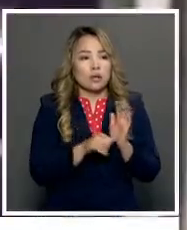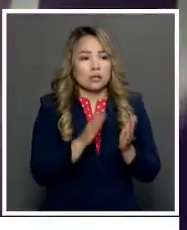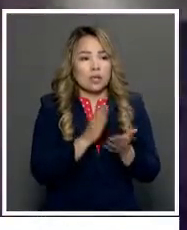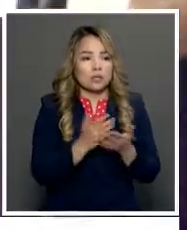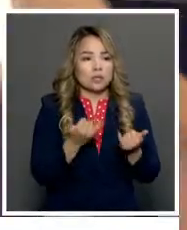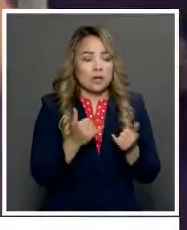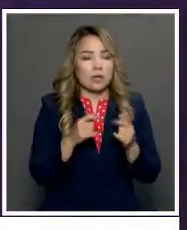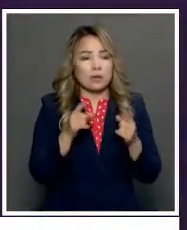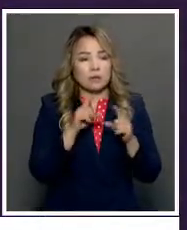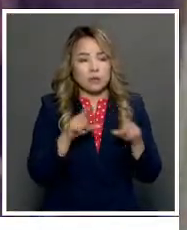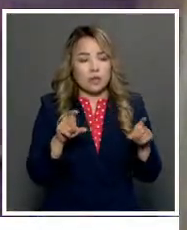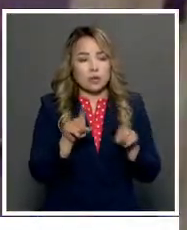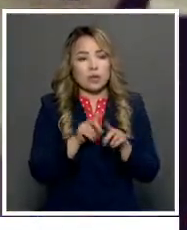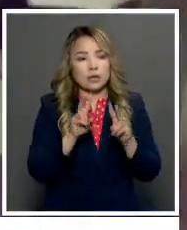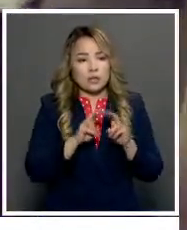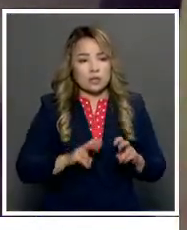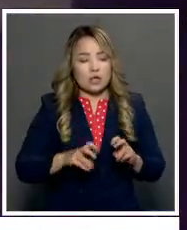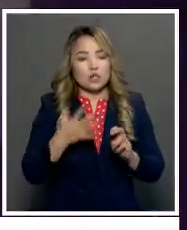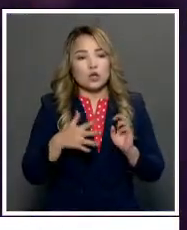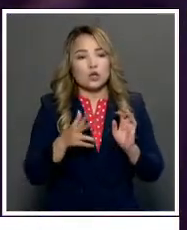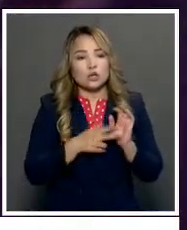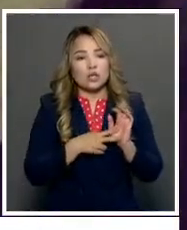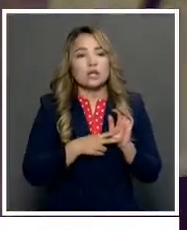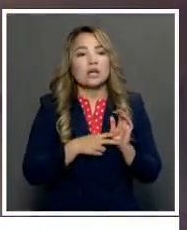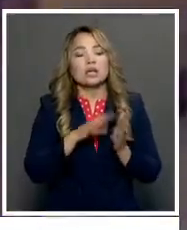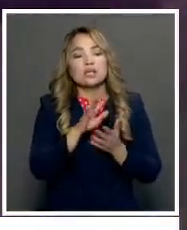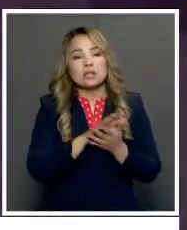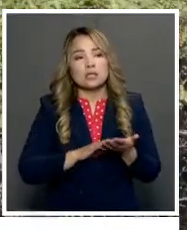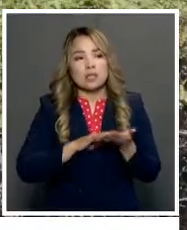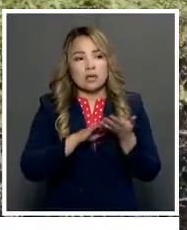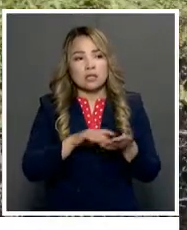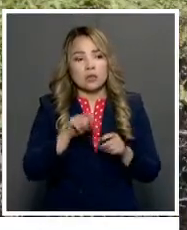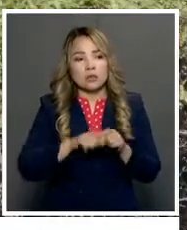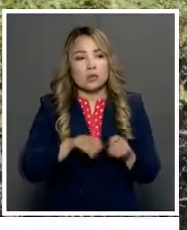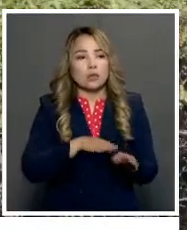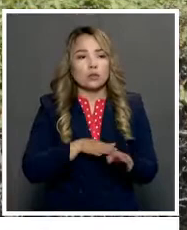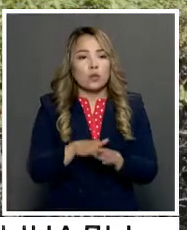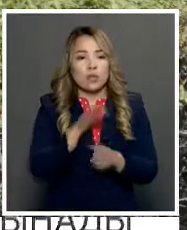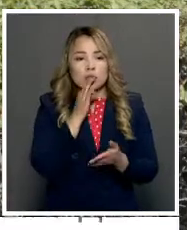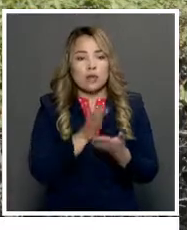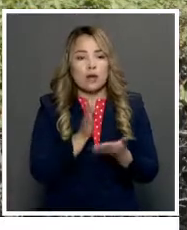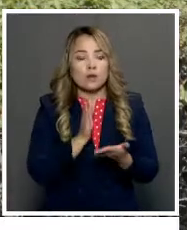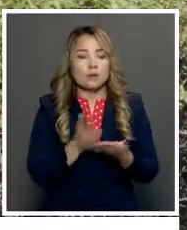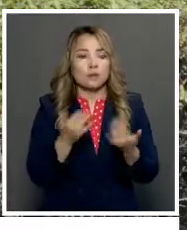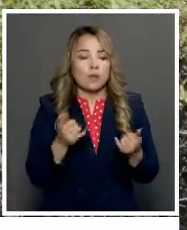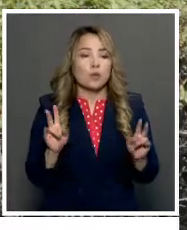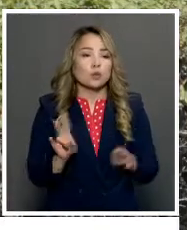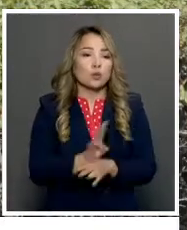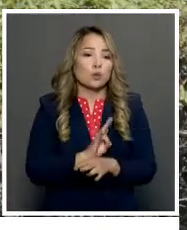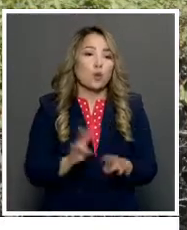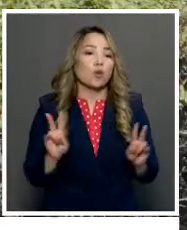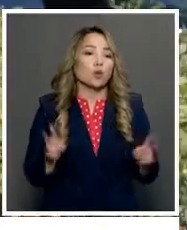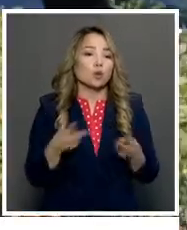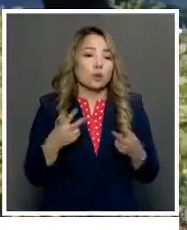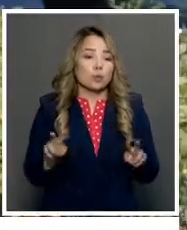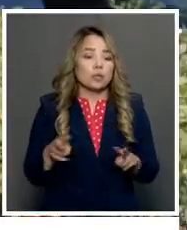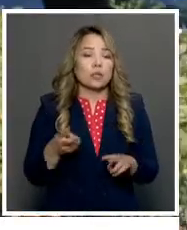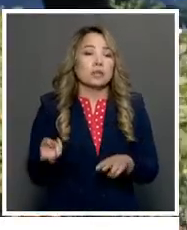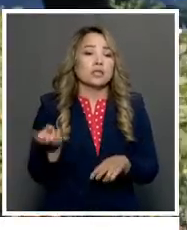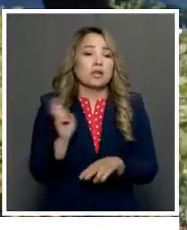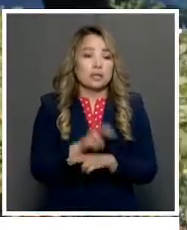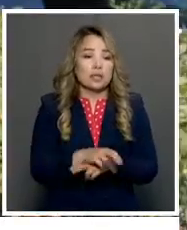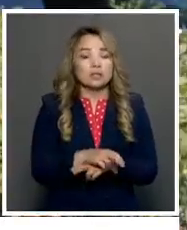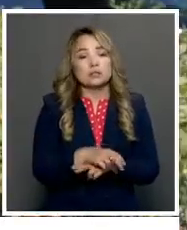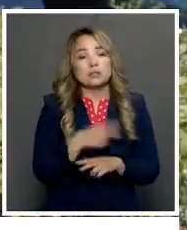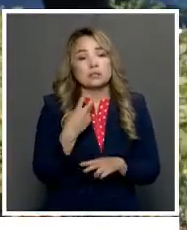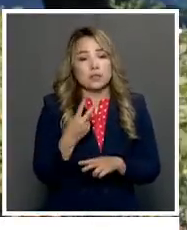жүргізілген, нәтижесінде 57 хаттама толтырылды. АШК клубында, түнгі клубына бардық. Сол жерде